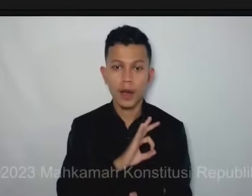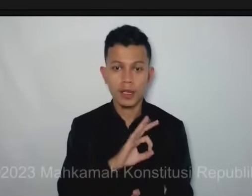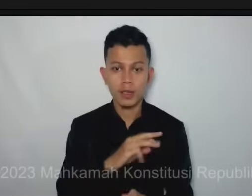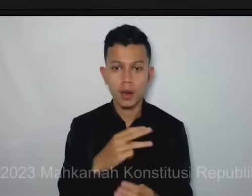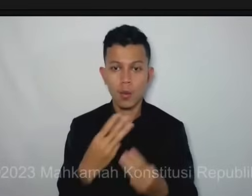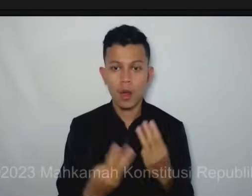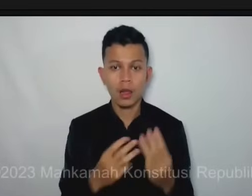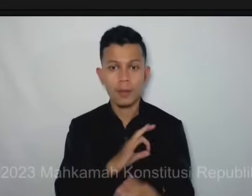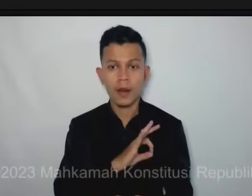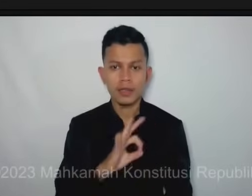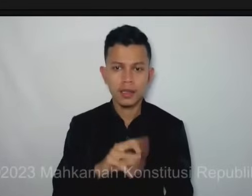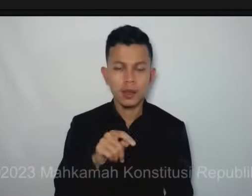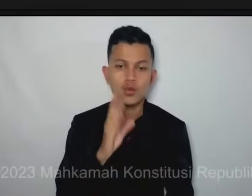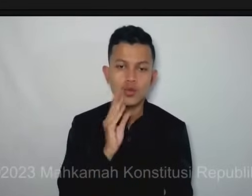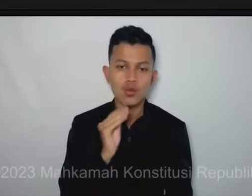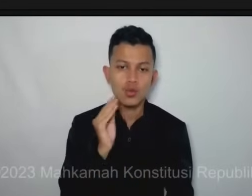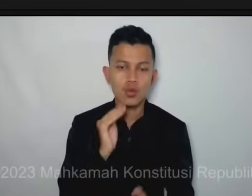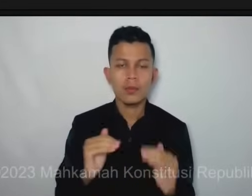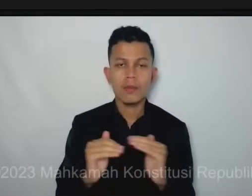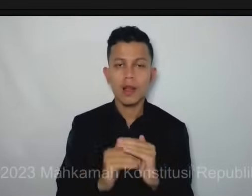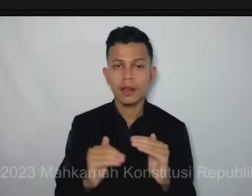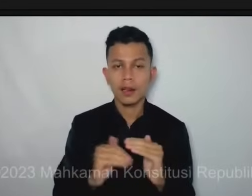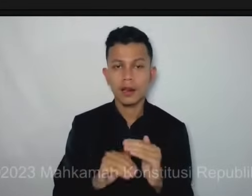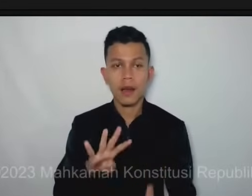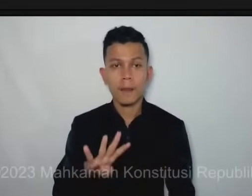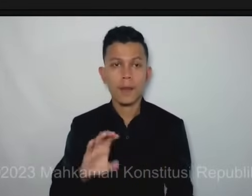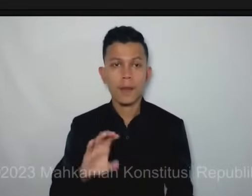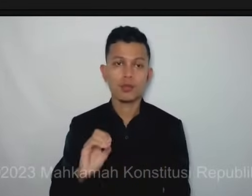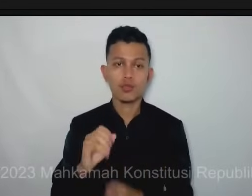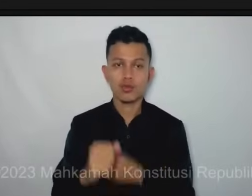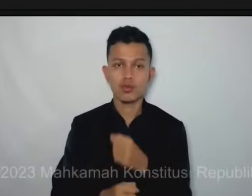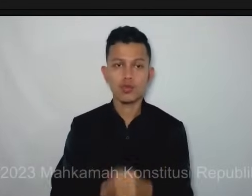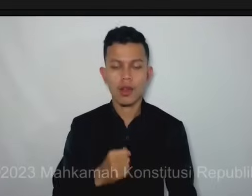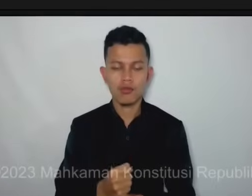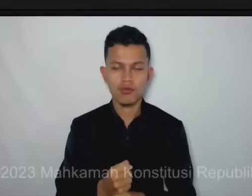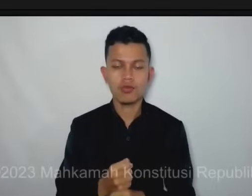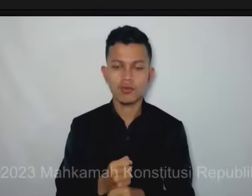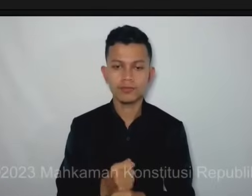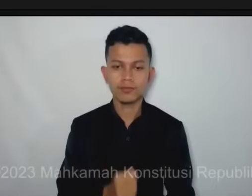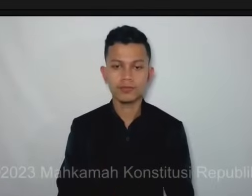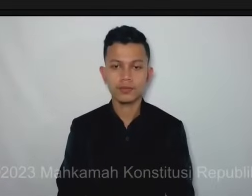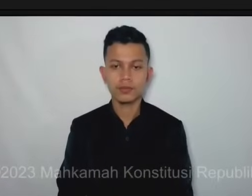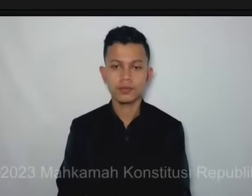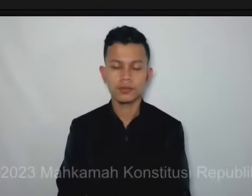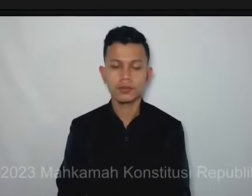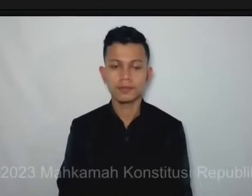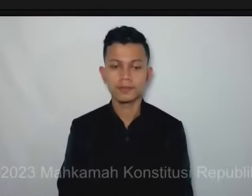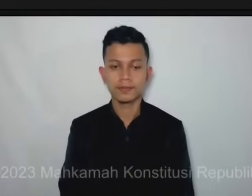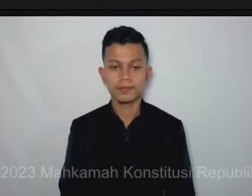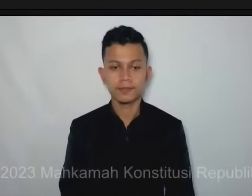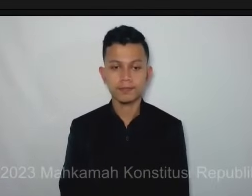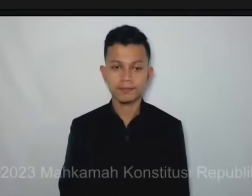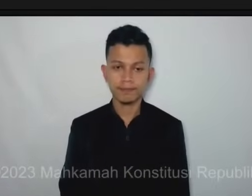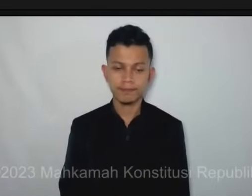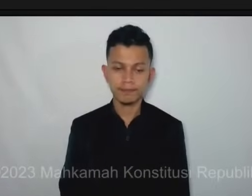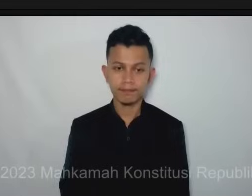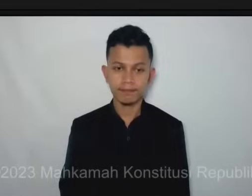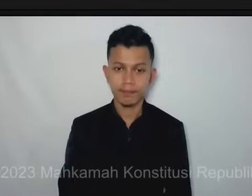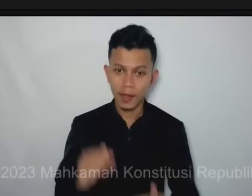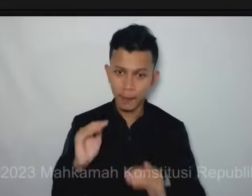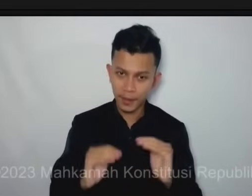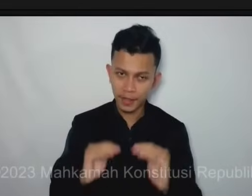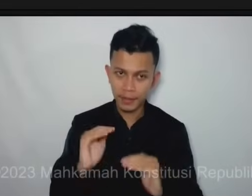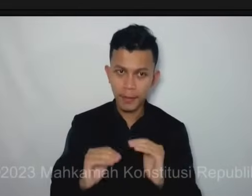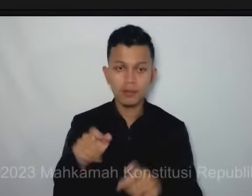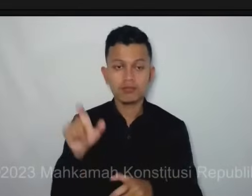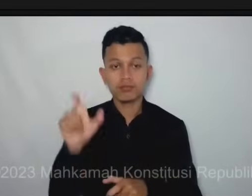wakil presiden yakni titik-titik berusia paling rendah 40 tahun menimbang bahwa pemohon